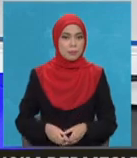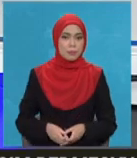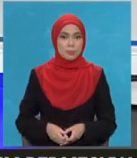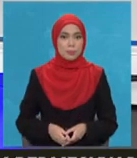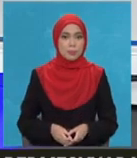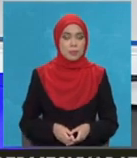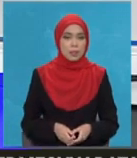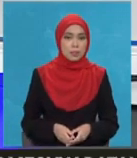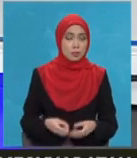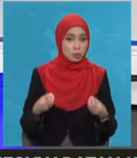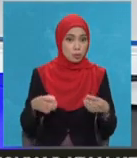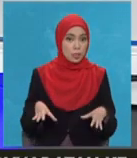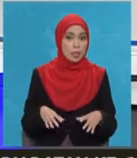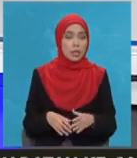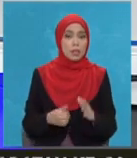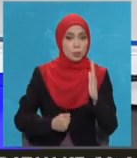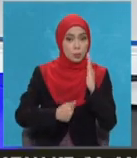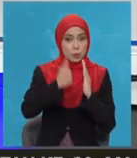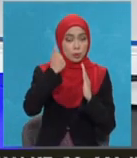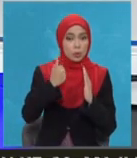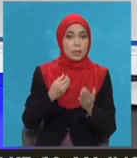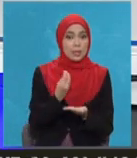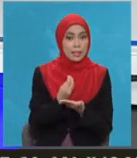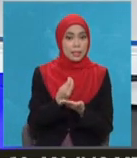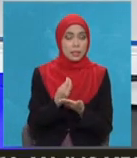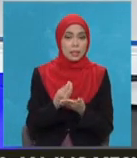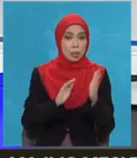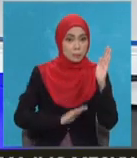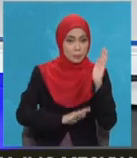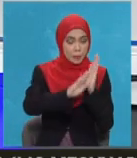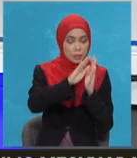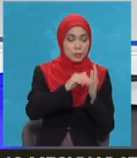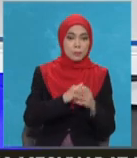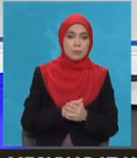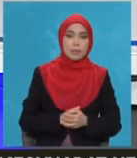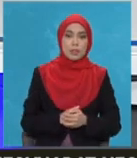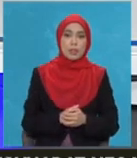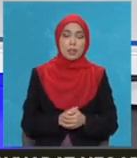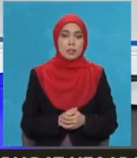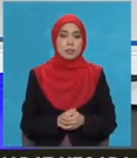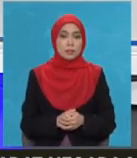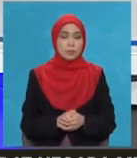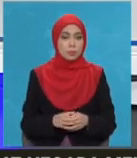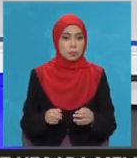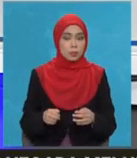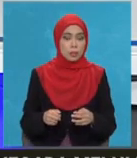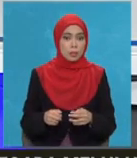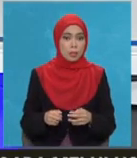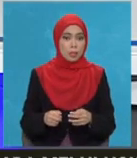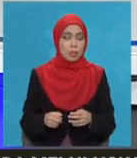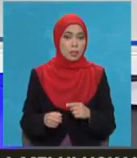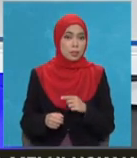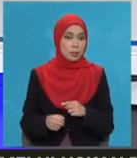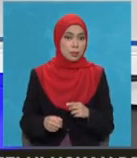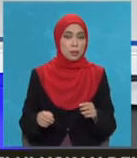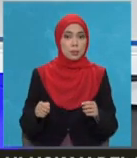selepas meluluskan belanjauan kemajuan sidang meluluskan ketetapan di bawah pasal 7 perkara 83 dari